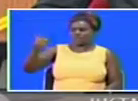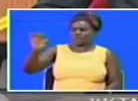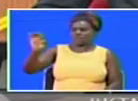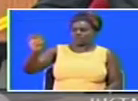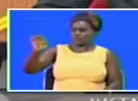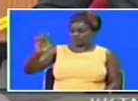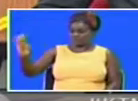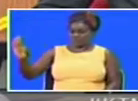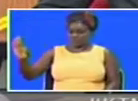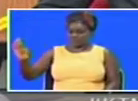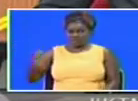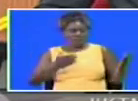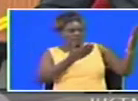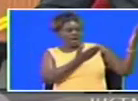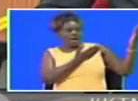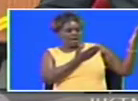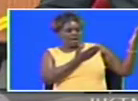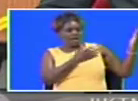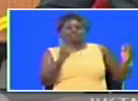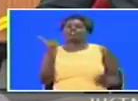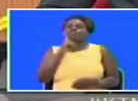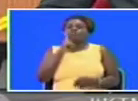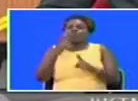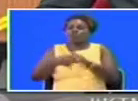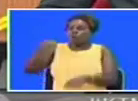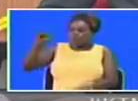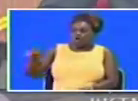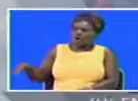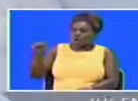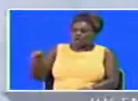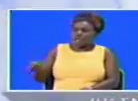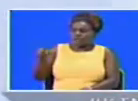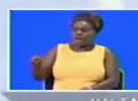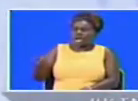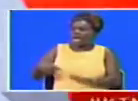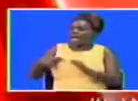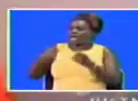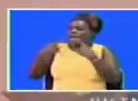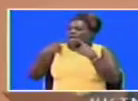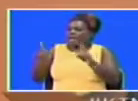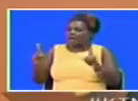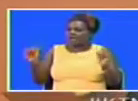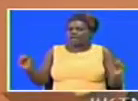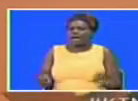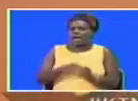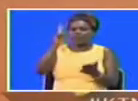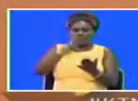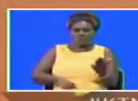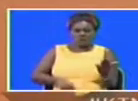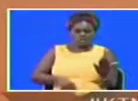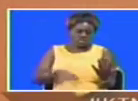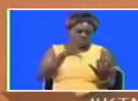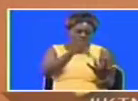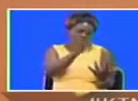mtazamaji huyo ni Jeff Kirui. Hapo kesho tutakuwa naye kuanzia asubuhi ili akituangazia kinachoendelea katika